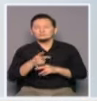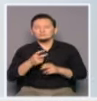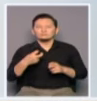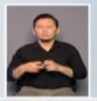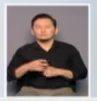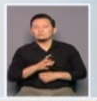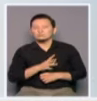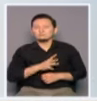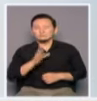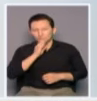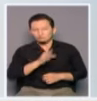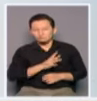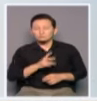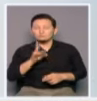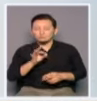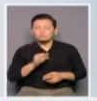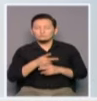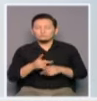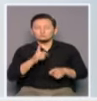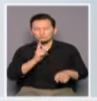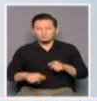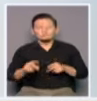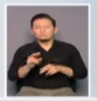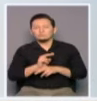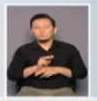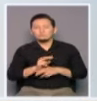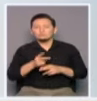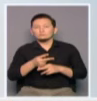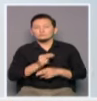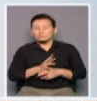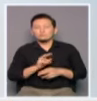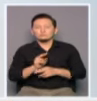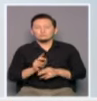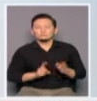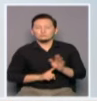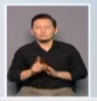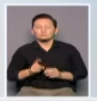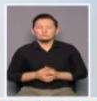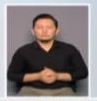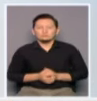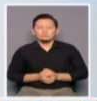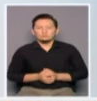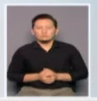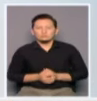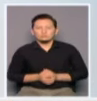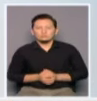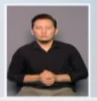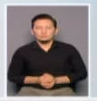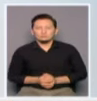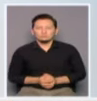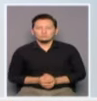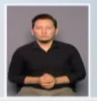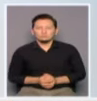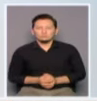жұмыс жасамай қалуы мүмкін, бірақ дер кезінде жасамай қалған камераларды дер кезінде жасап, сосын оған